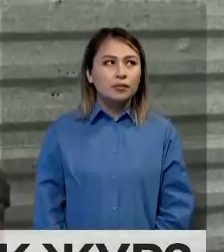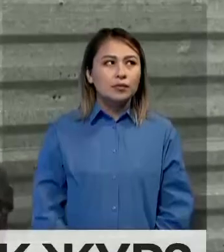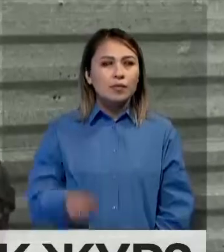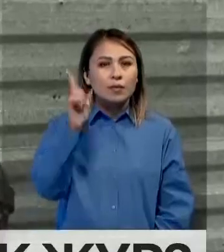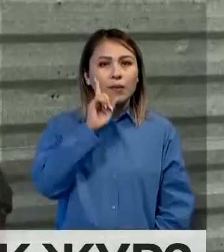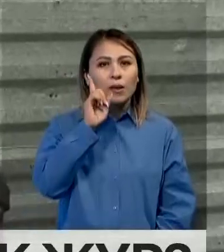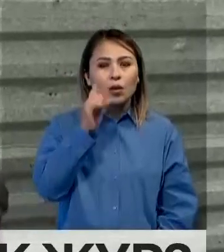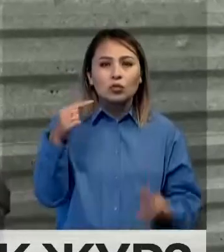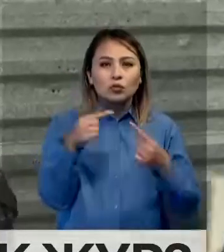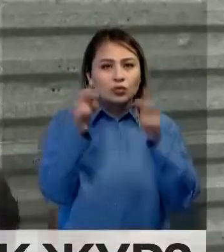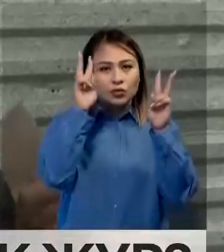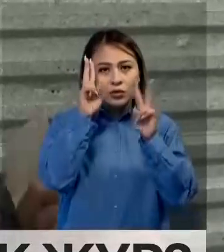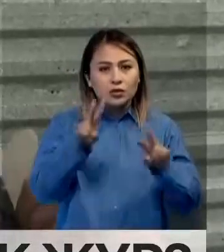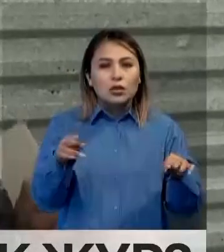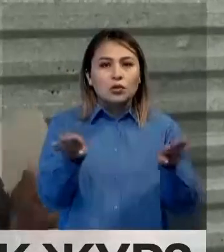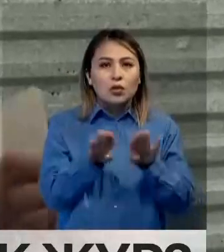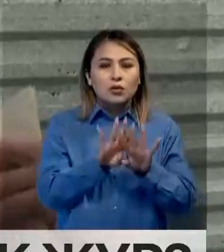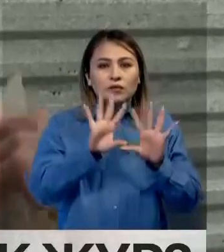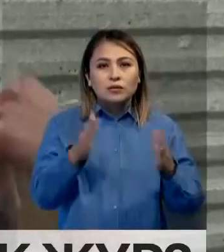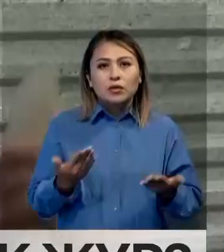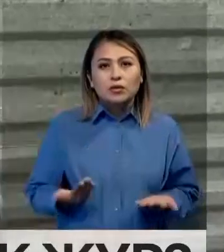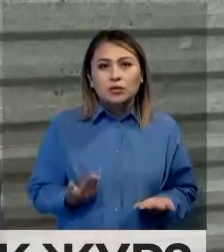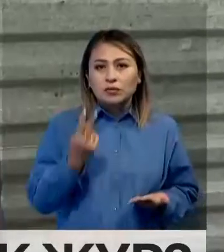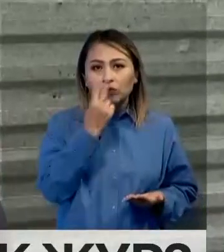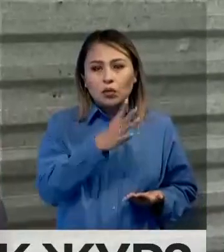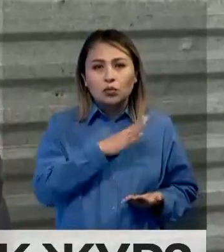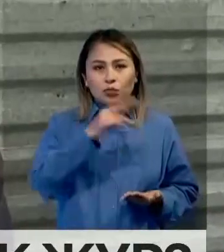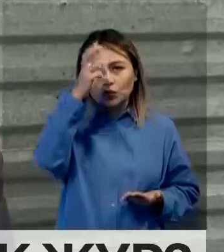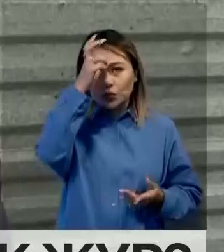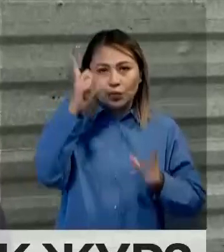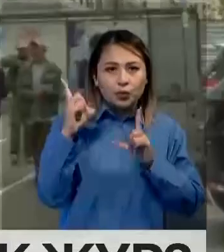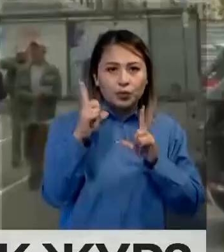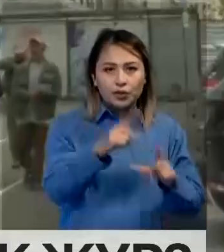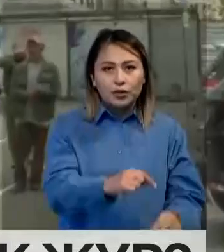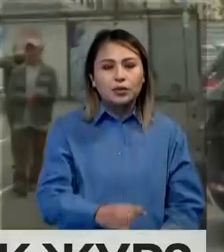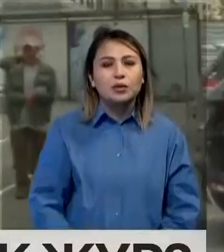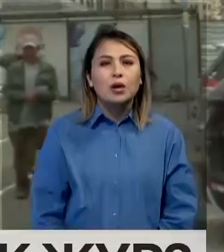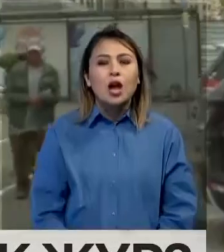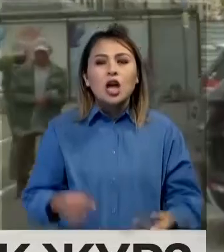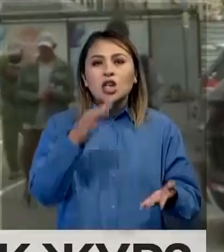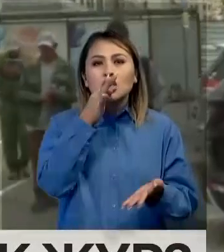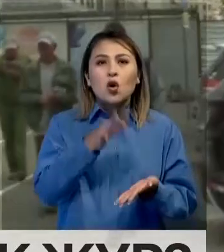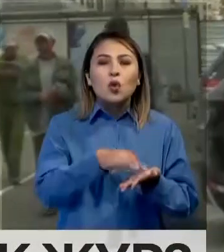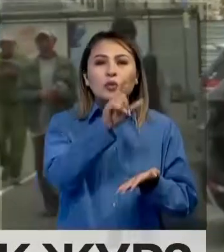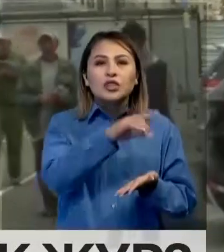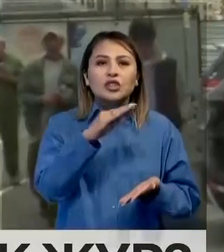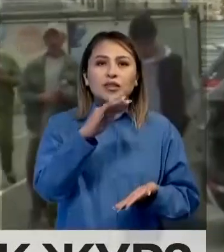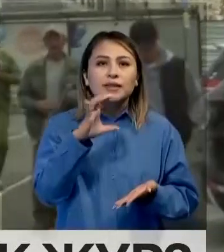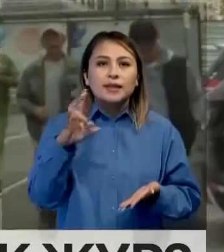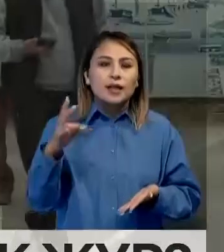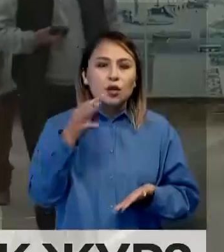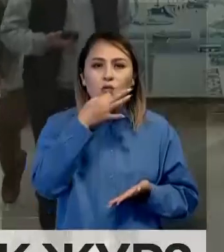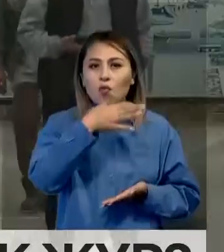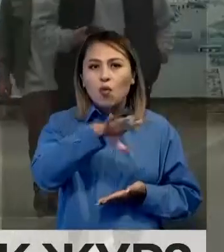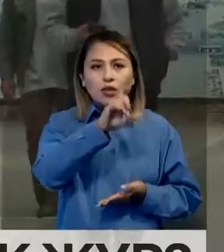Әзірге қайда баратымды шешкен жоқпын. Жағдайға қараймын. Бәлкім Түркияға өтетін шығармын. Жауаптылардың айтуынша ЖСН кез келген